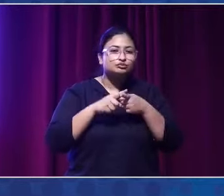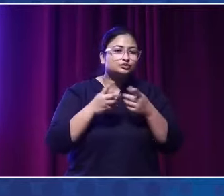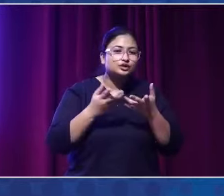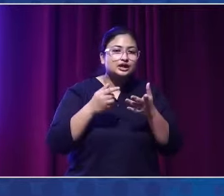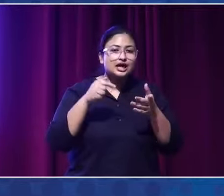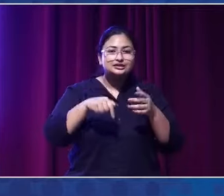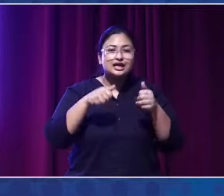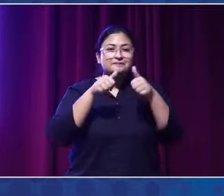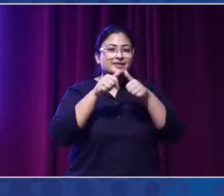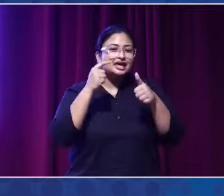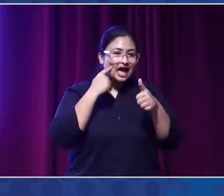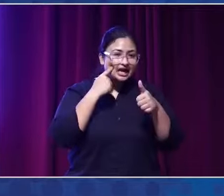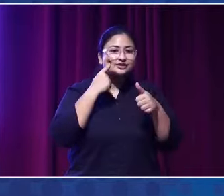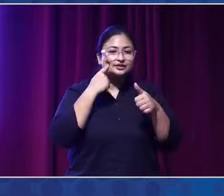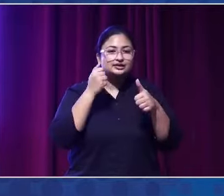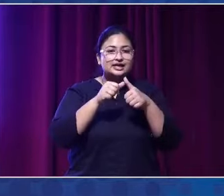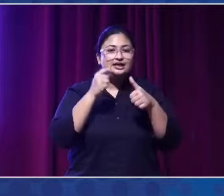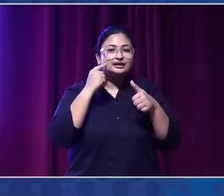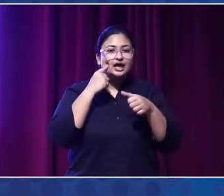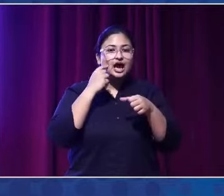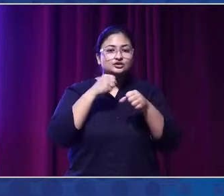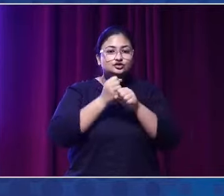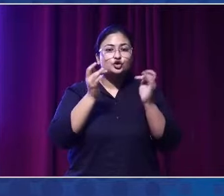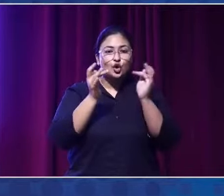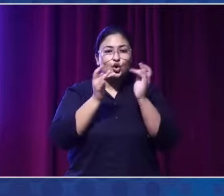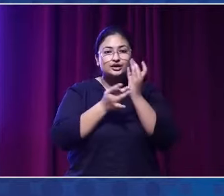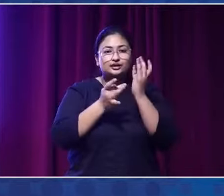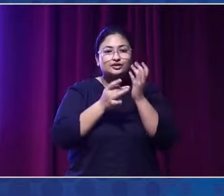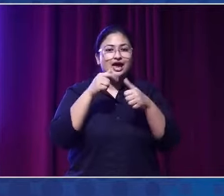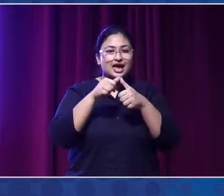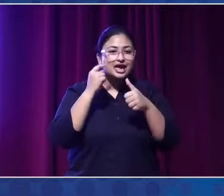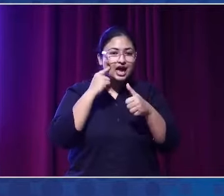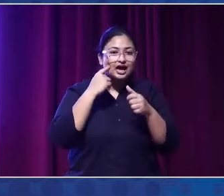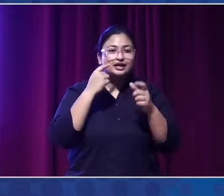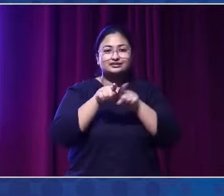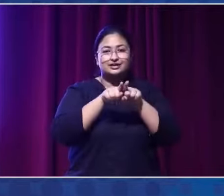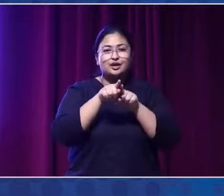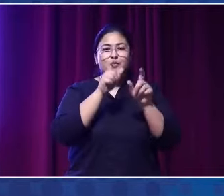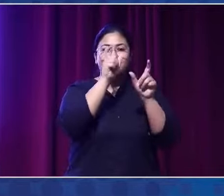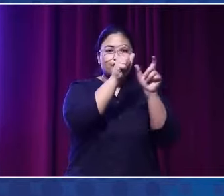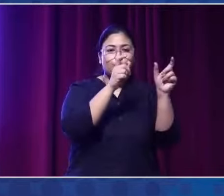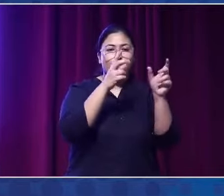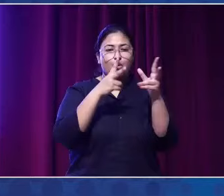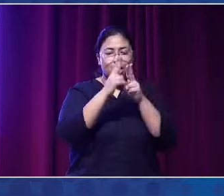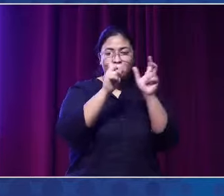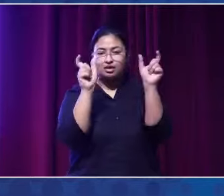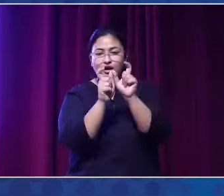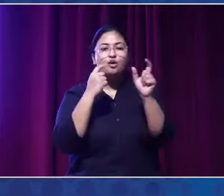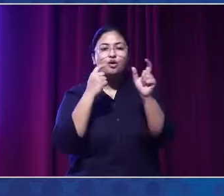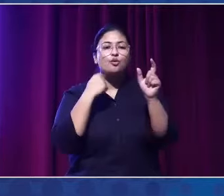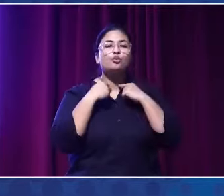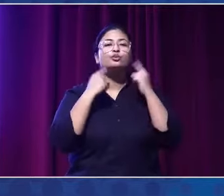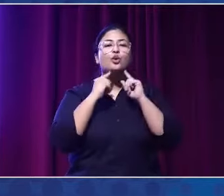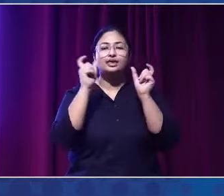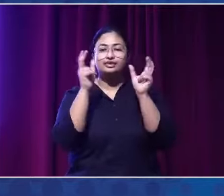AI generated materials aayenge. Kisi ki photo kisi ke saath laga diye, kisi ka वॉइस किसी के साथ लगा दी किसी